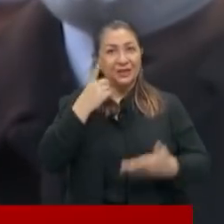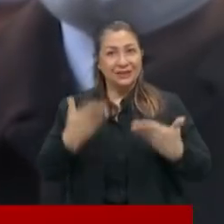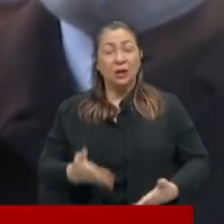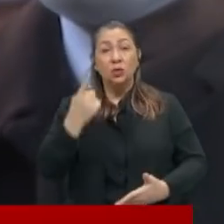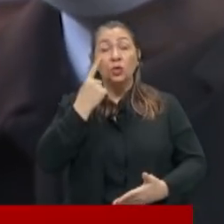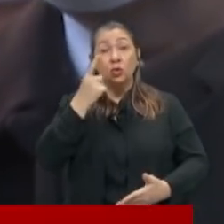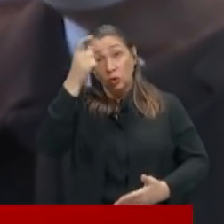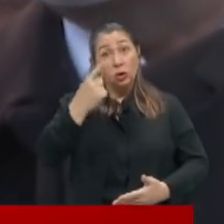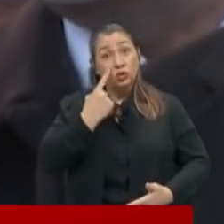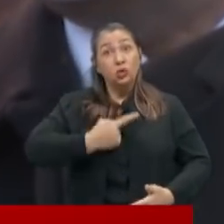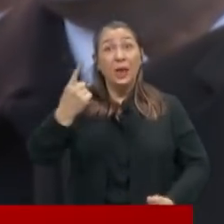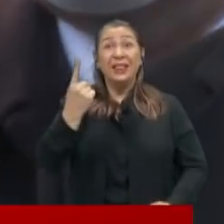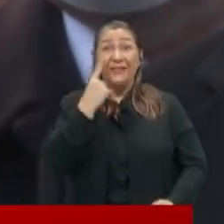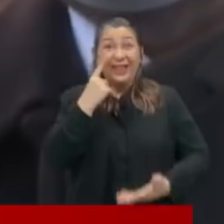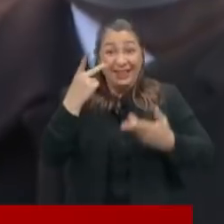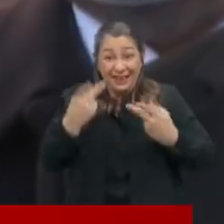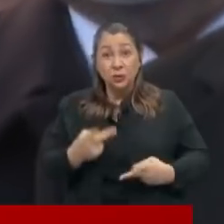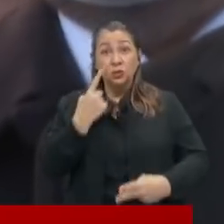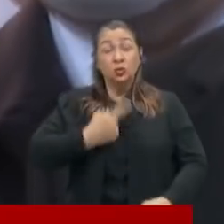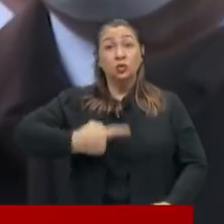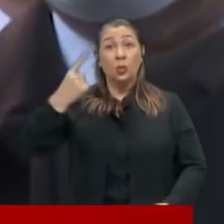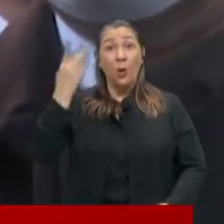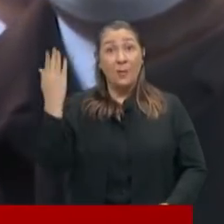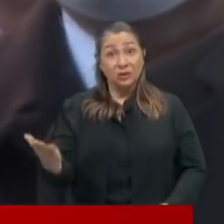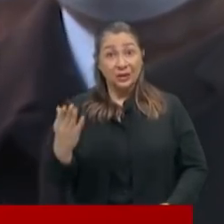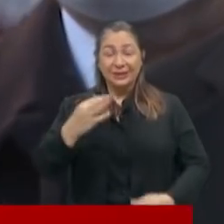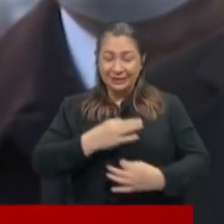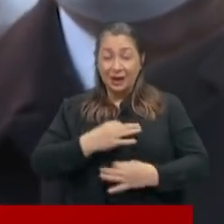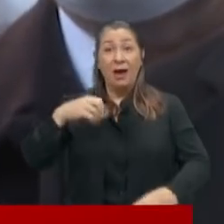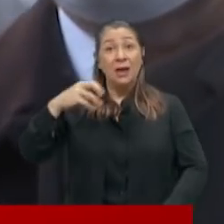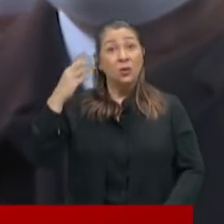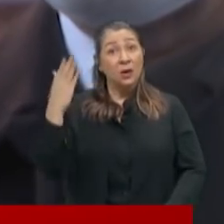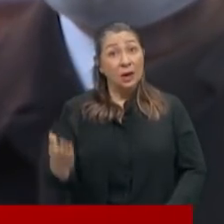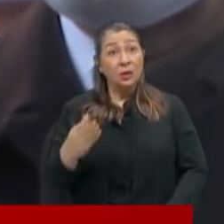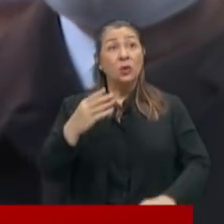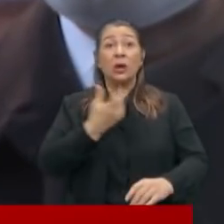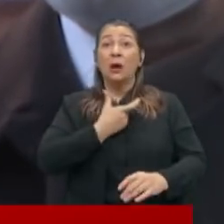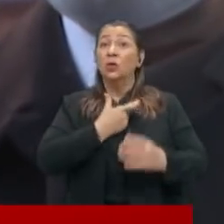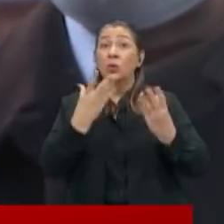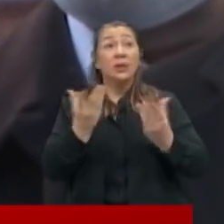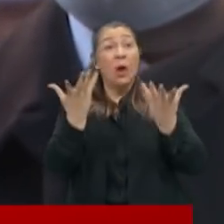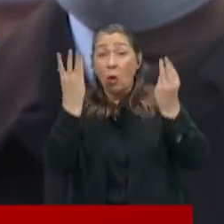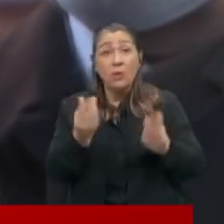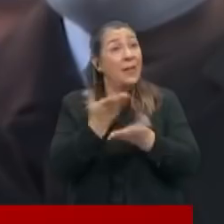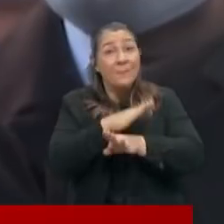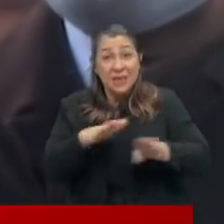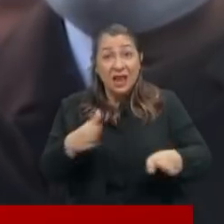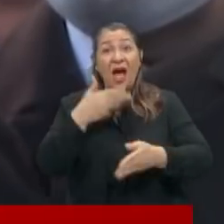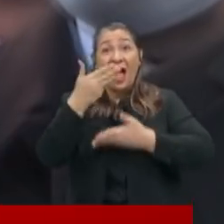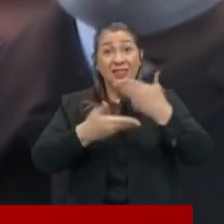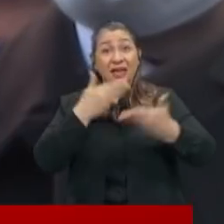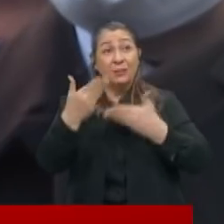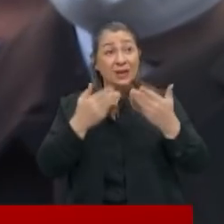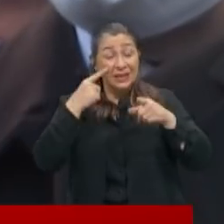Türkiye Cumhuriyeti Devleti'nin Cumhurbaşkanı Sayın Erdoğan hukuki olarak ne olup ne bittiğini